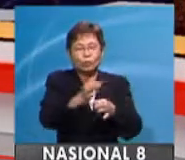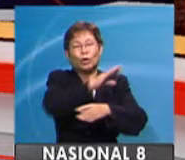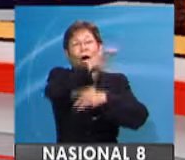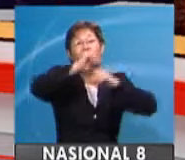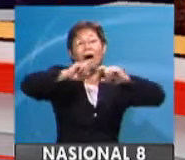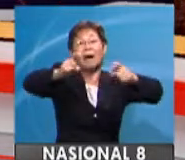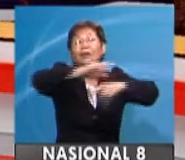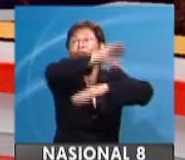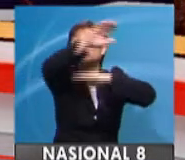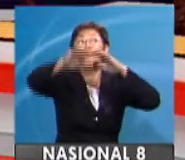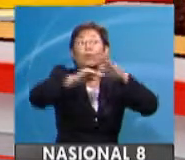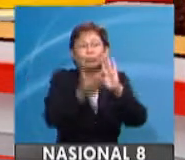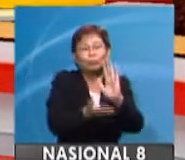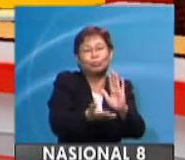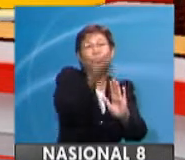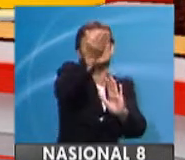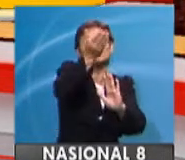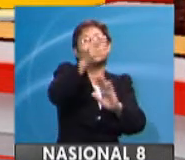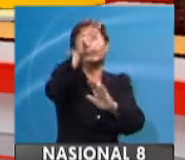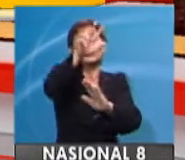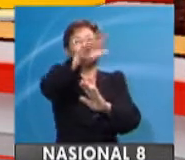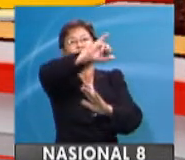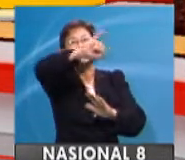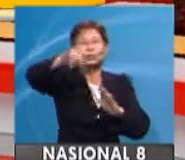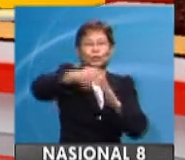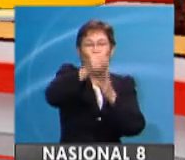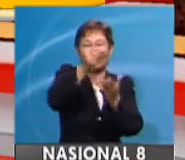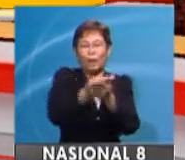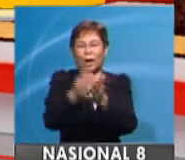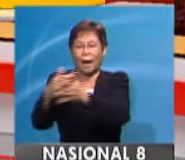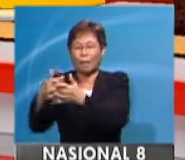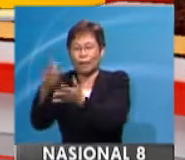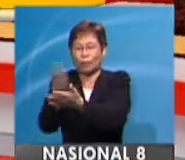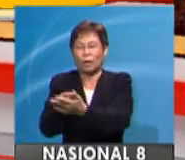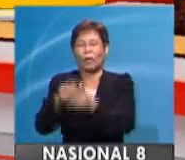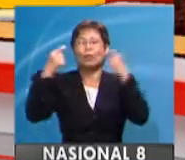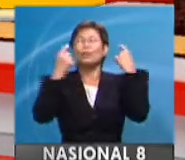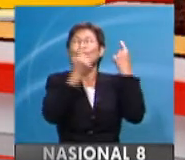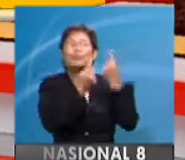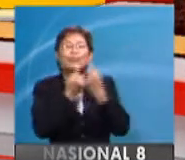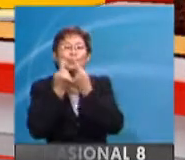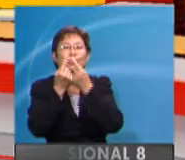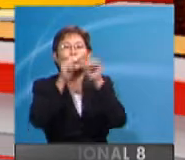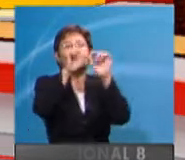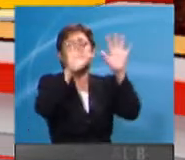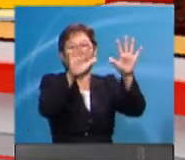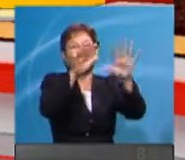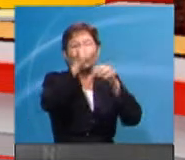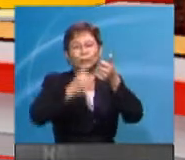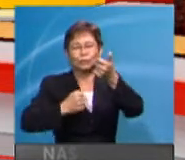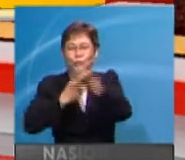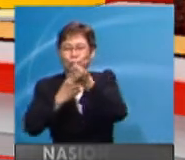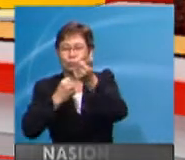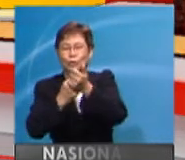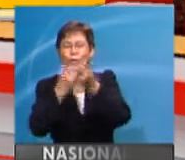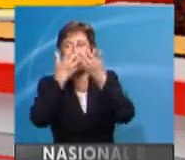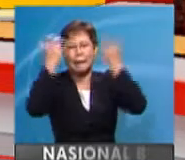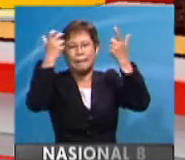keseluruhan juga dinaikkan kepada tiga juta Dollar Amerika sempurna ulang tahun ke-10 peninjauannya